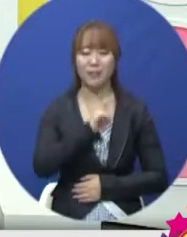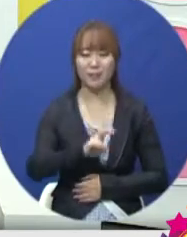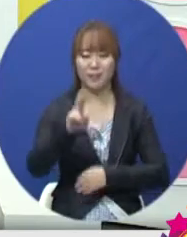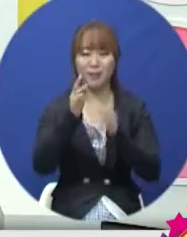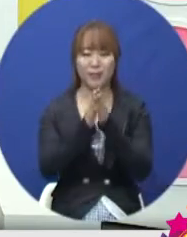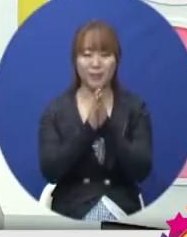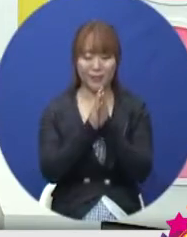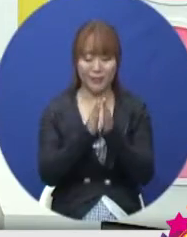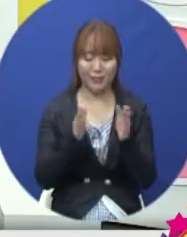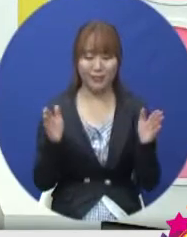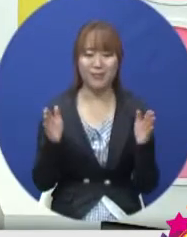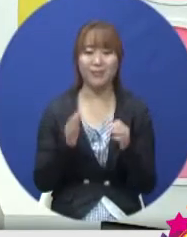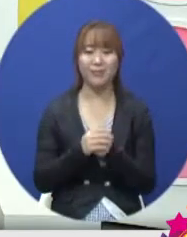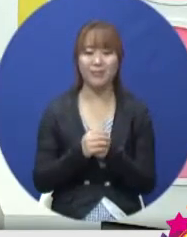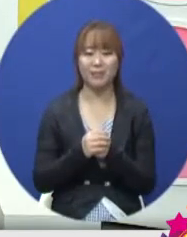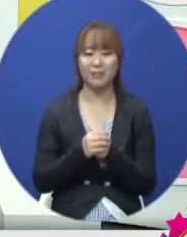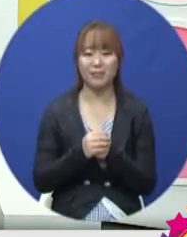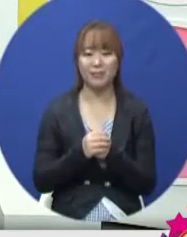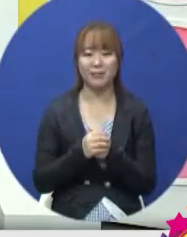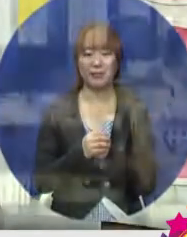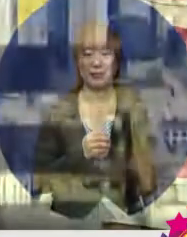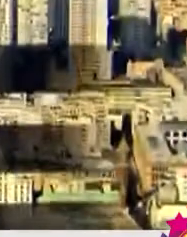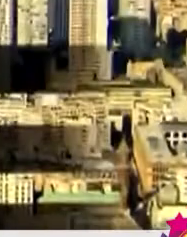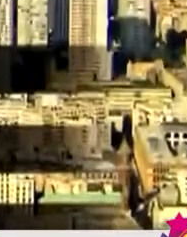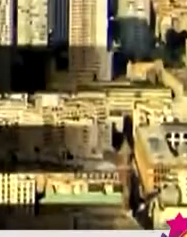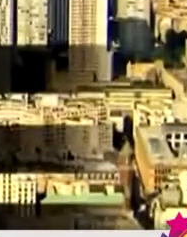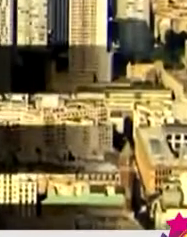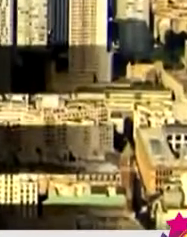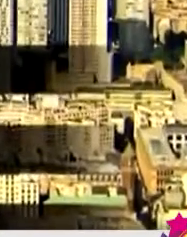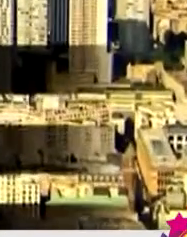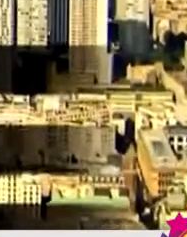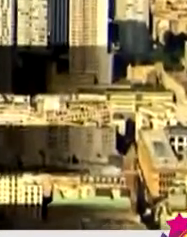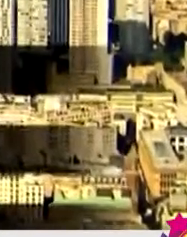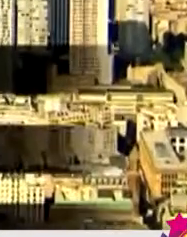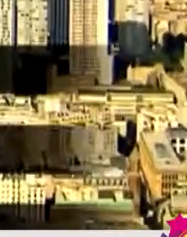부르십니다. 미운 사랑.